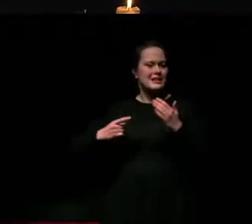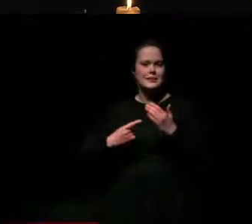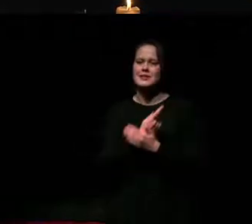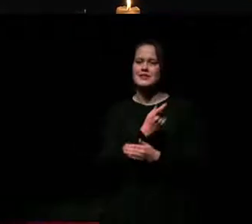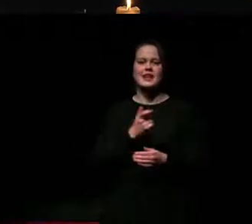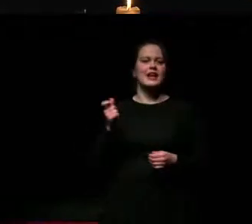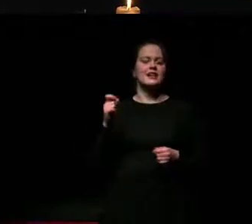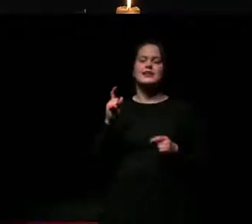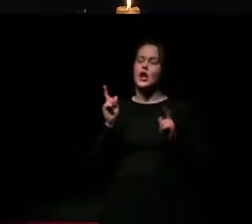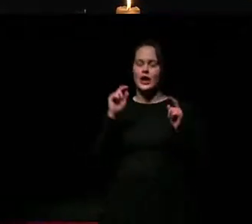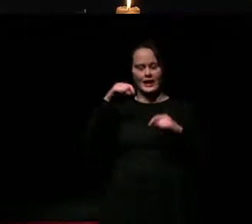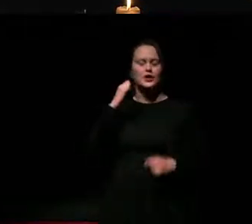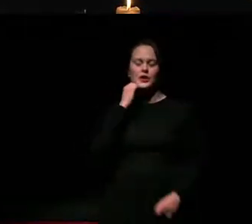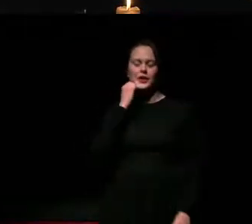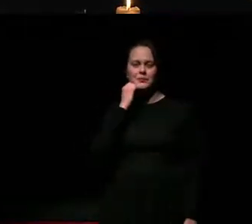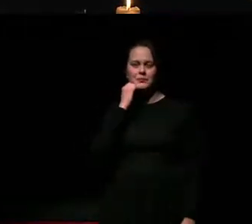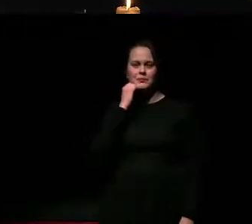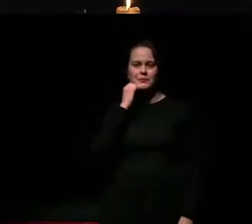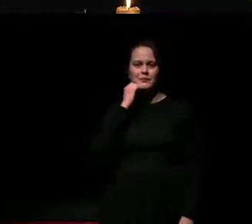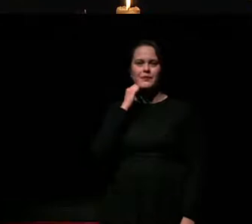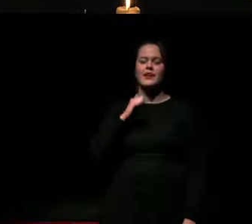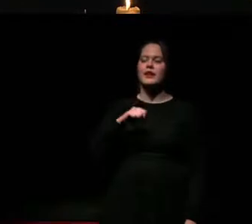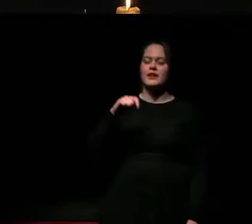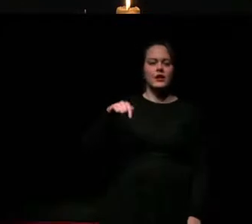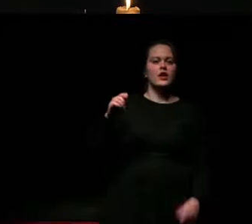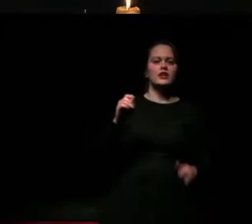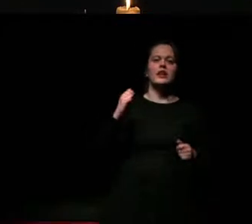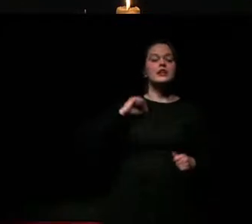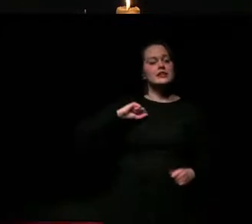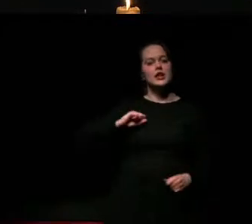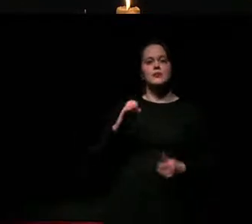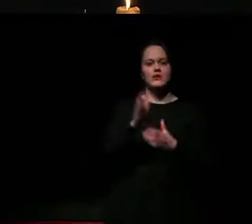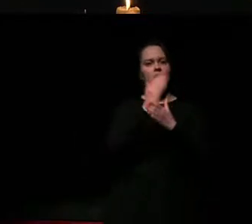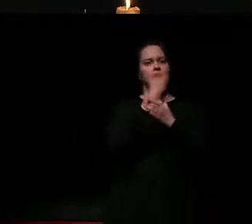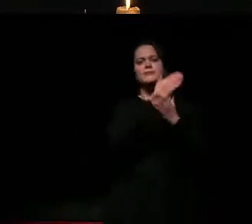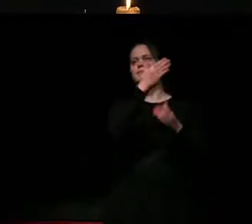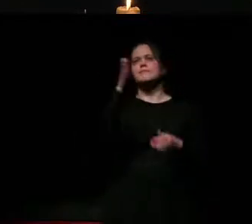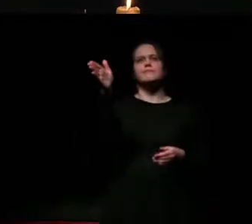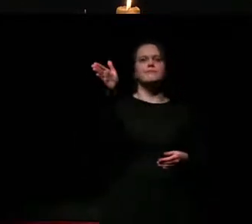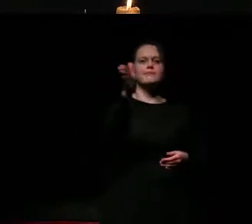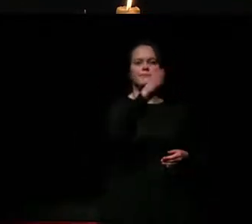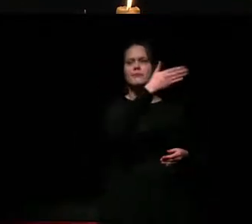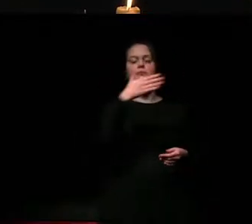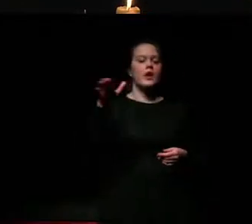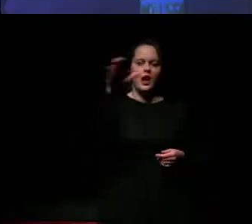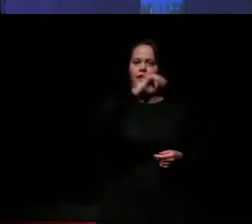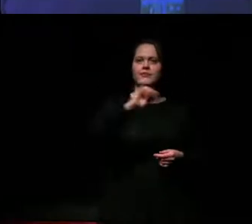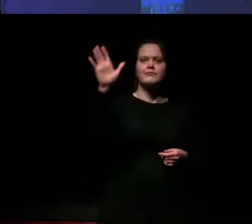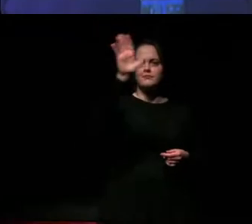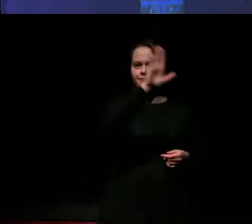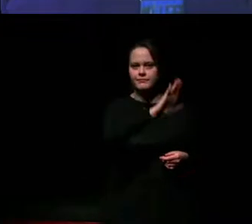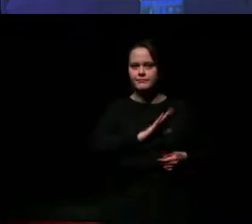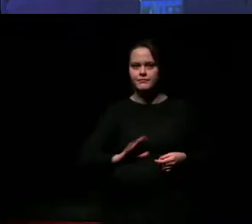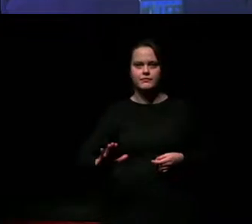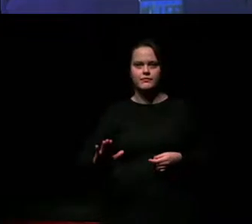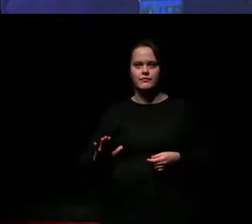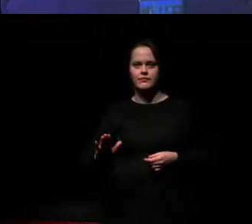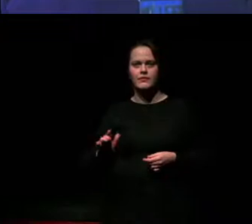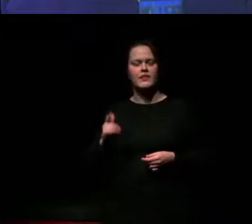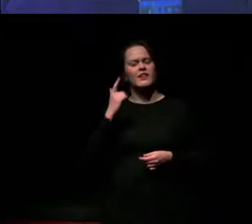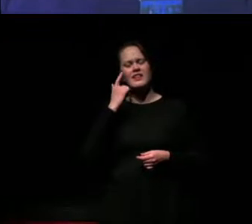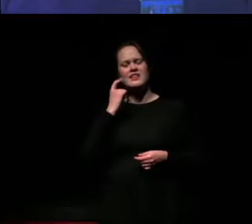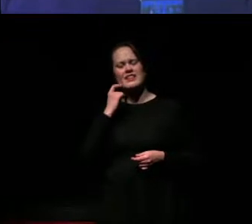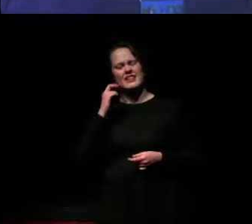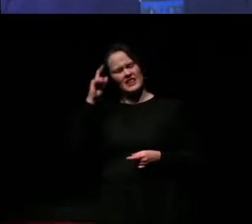Trondheim. I dag vaier det samiske flagget over Troante. Det er litt trist at vi ikke kan møtes i